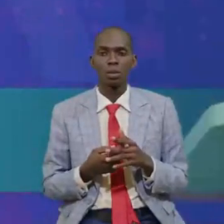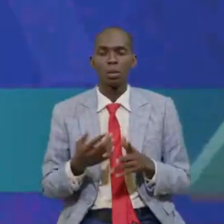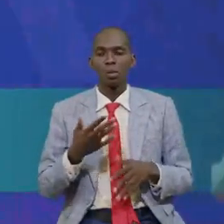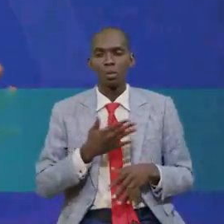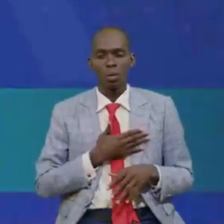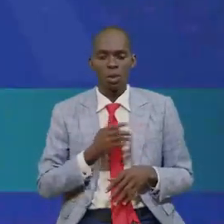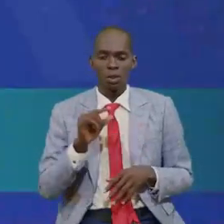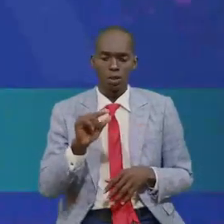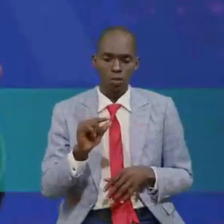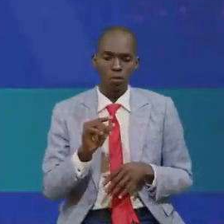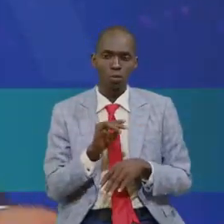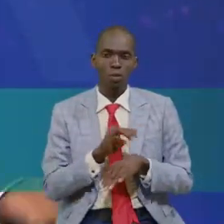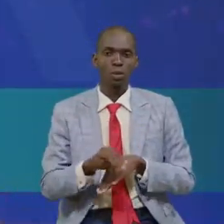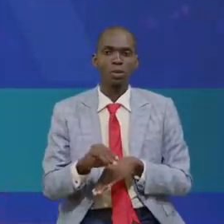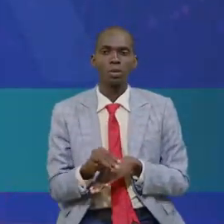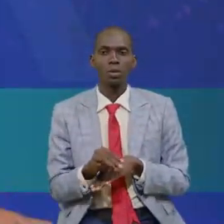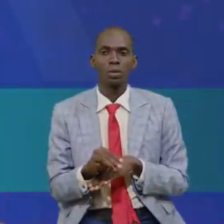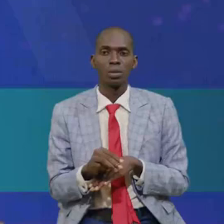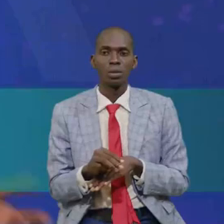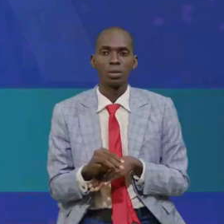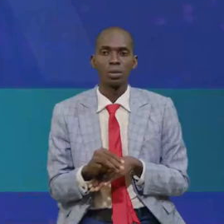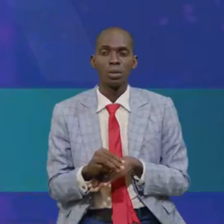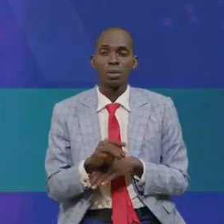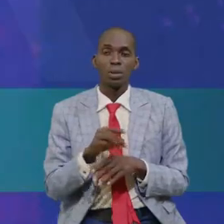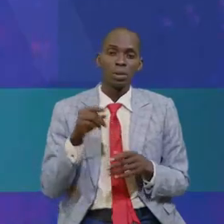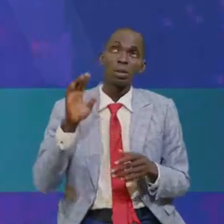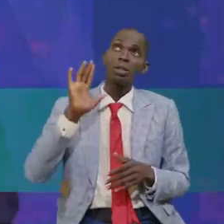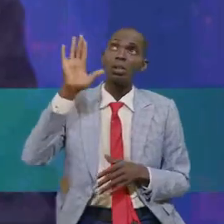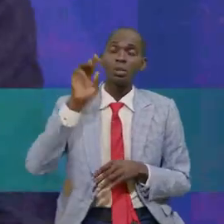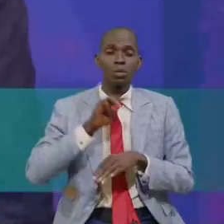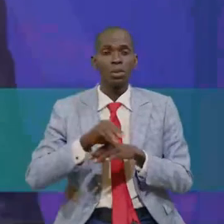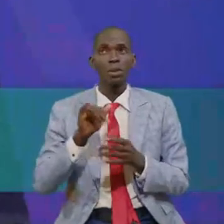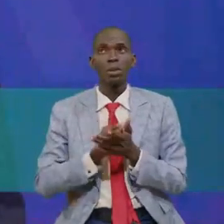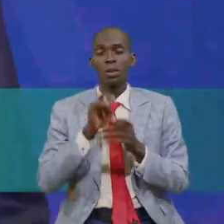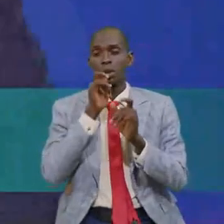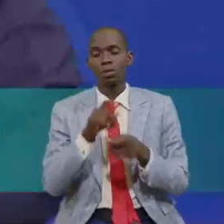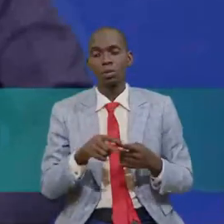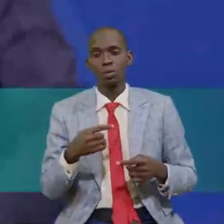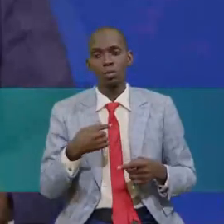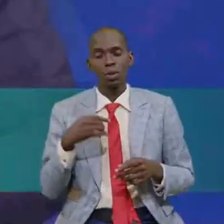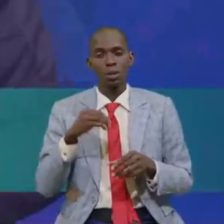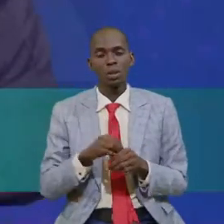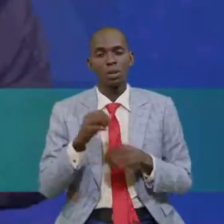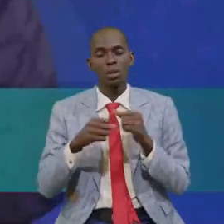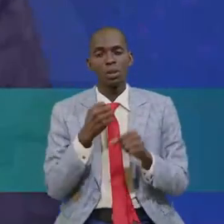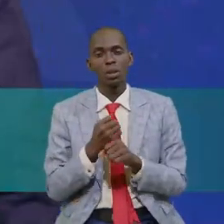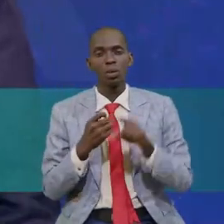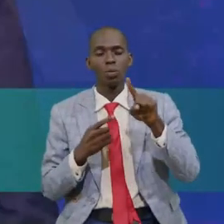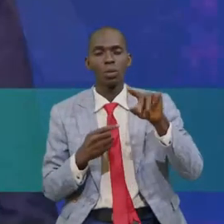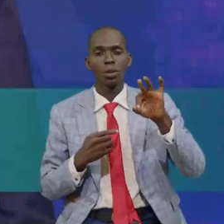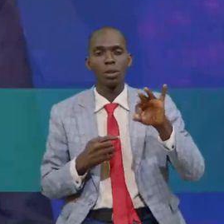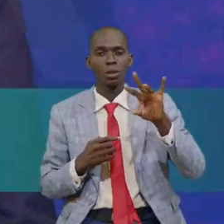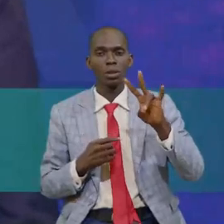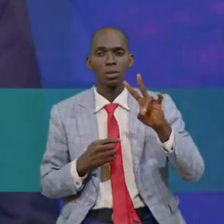petit ministère, ce ministère dans lequel il m'a appelé en 1973, il